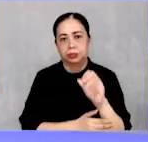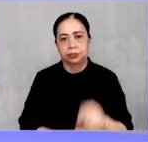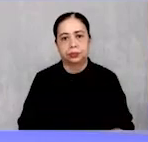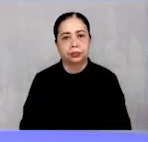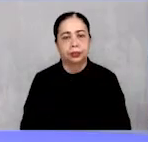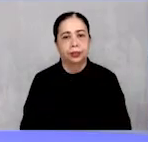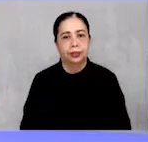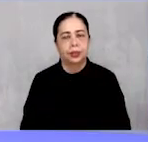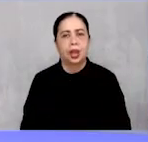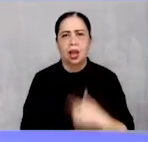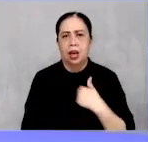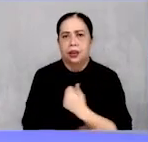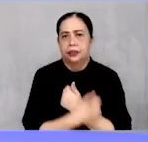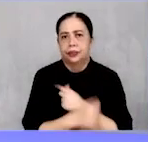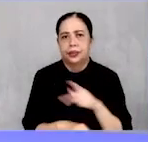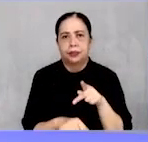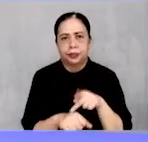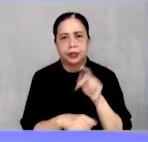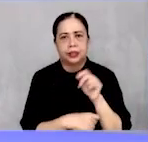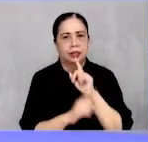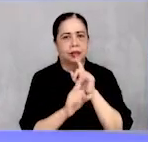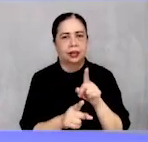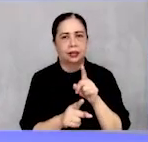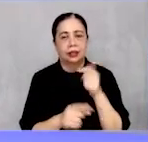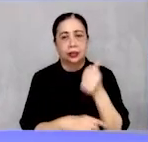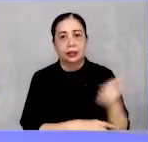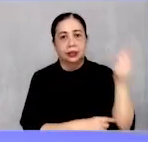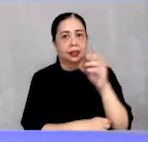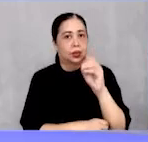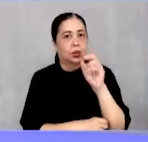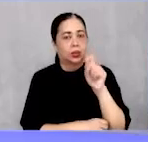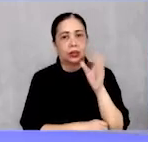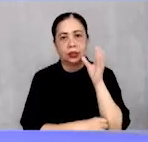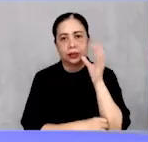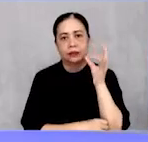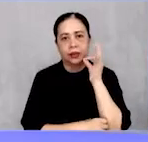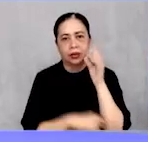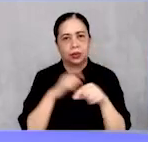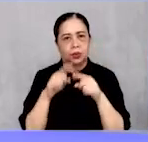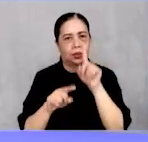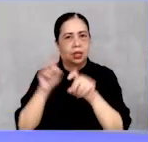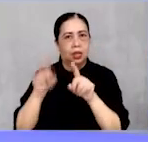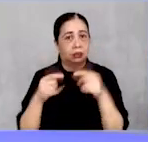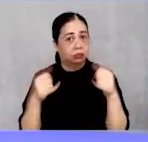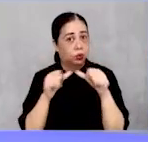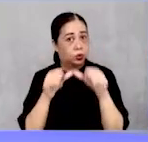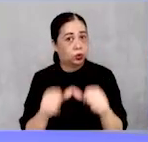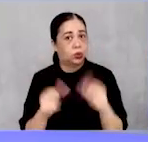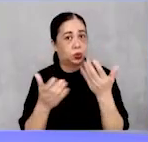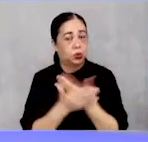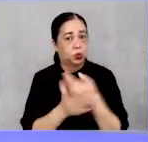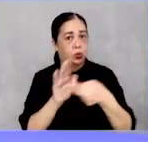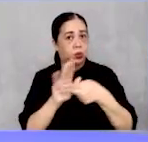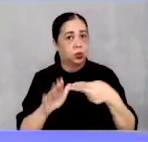I'm loving the Philippines. Yan po ang sagot ni Tourism Secretary Christina Frasco nang tanungin siya kung tuloy pa rin ang bagong tourism